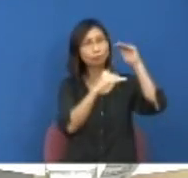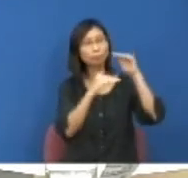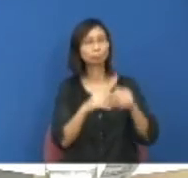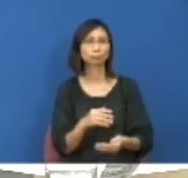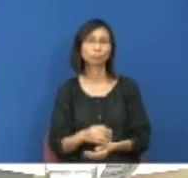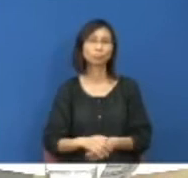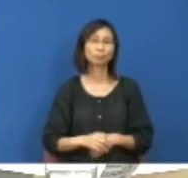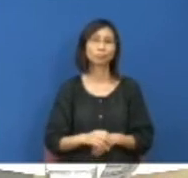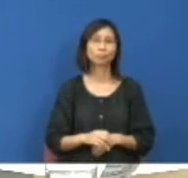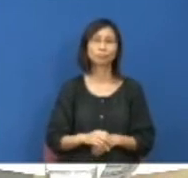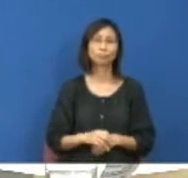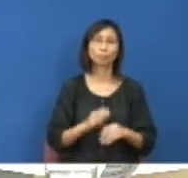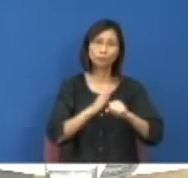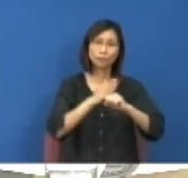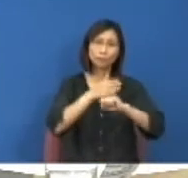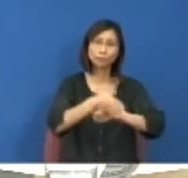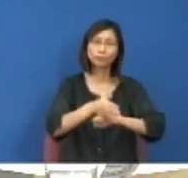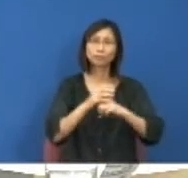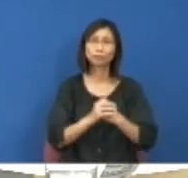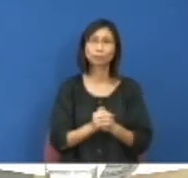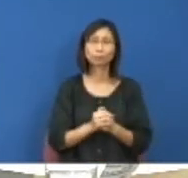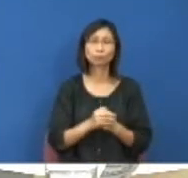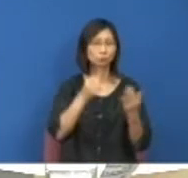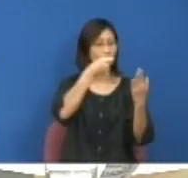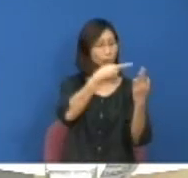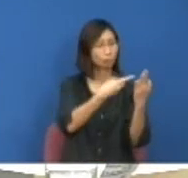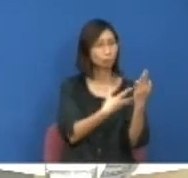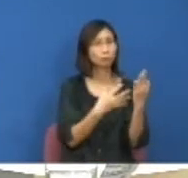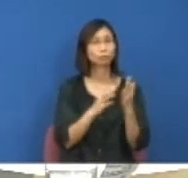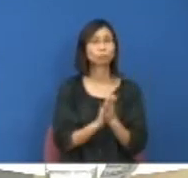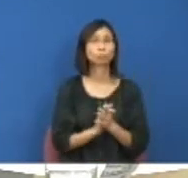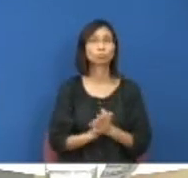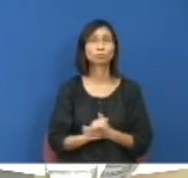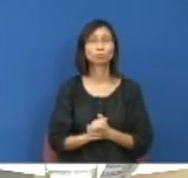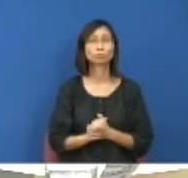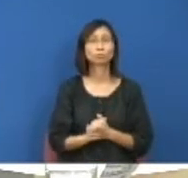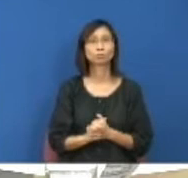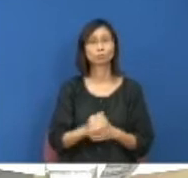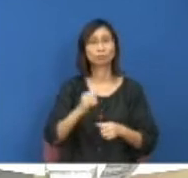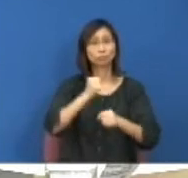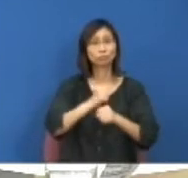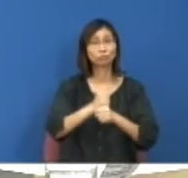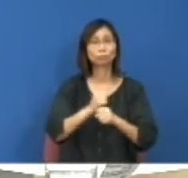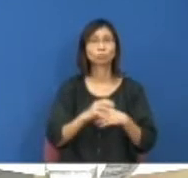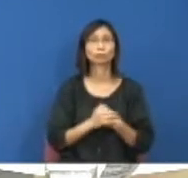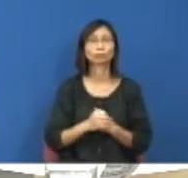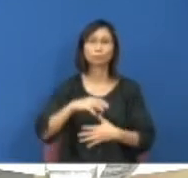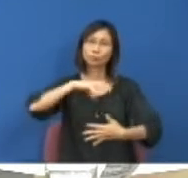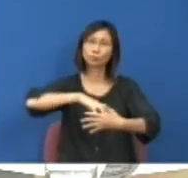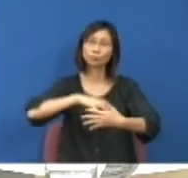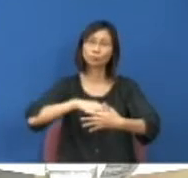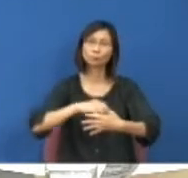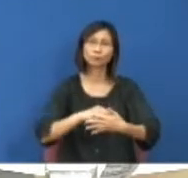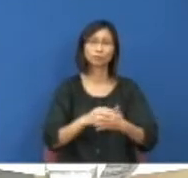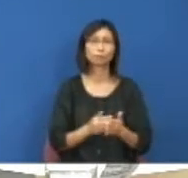喺個社會嘅制度裏邊，即係話社會嘅生產嘅制度裏邊咧，可能可以劃分